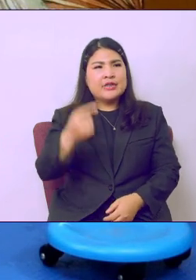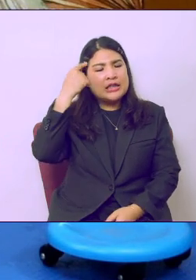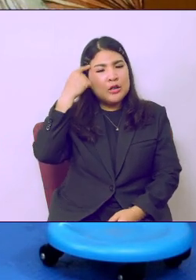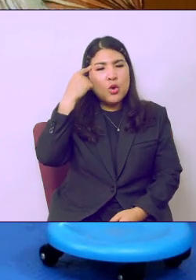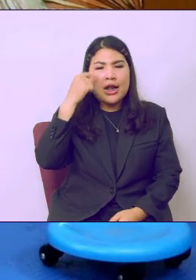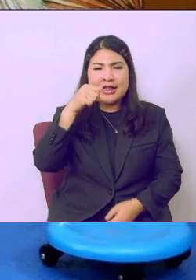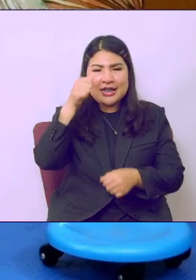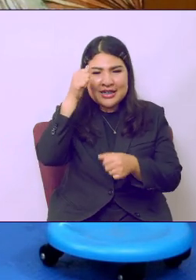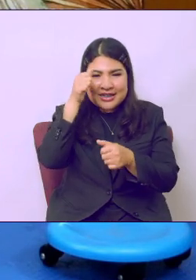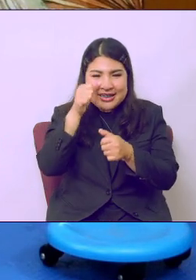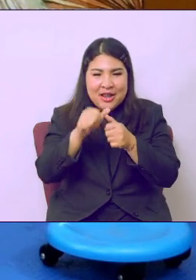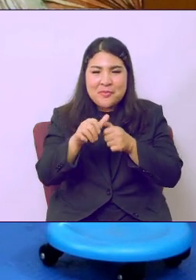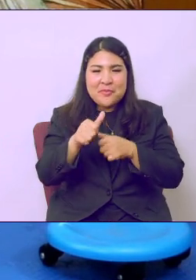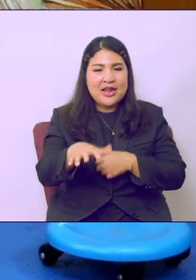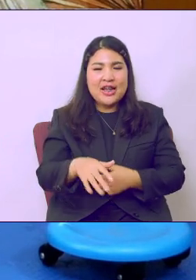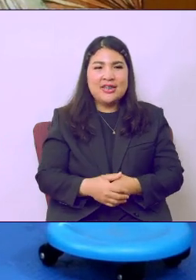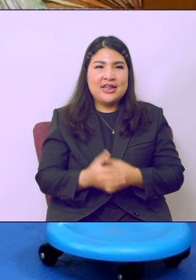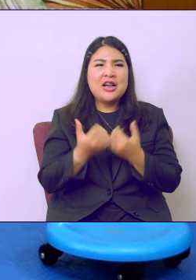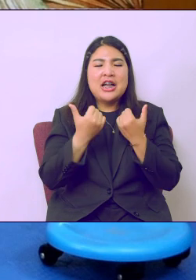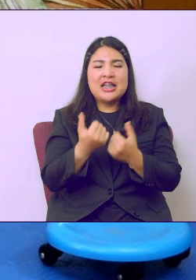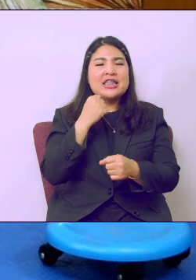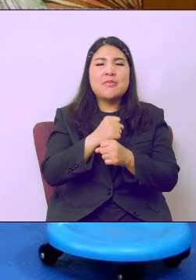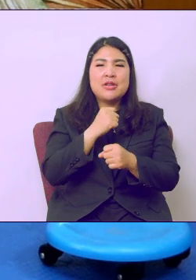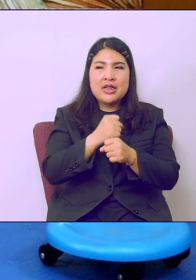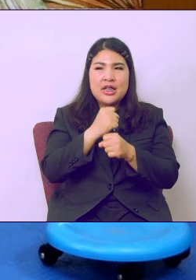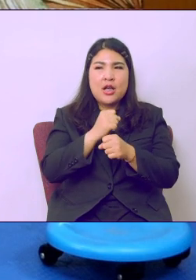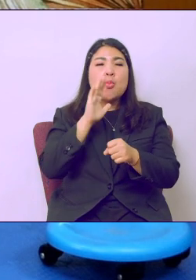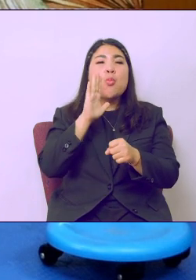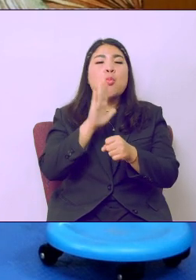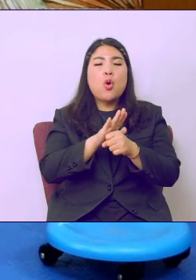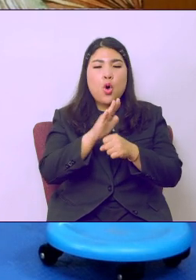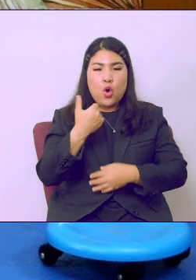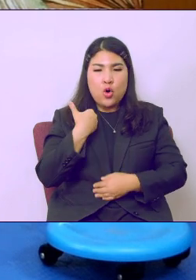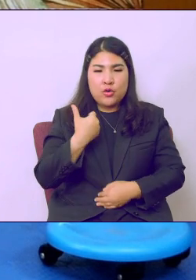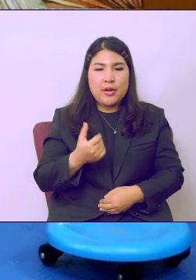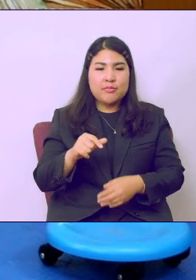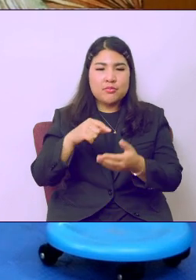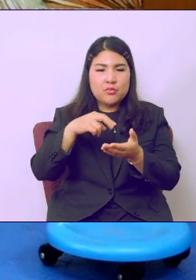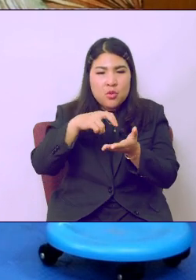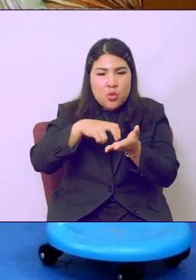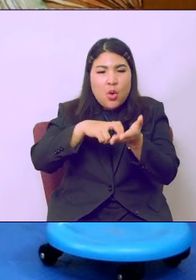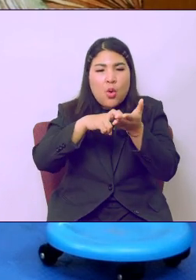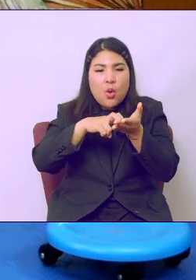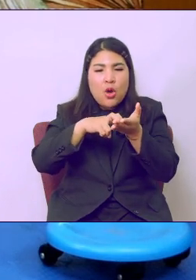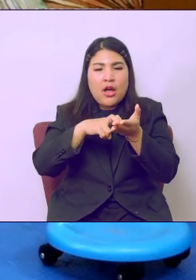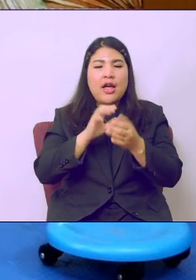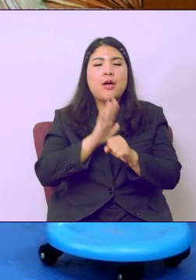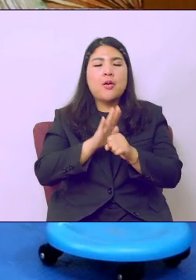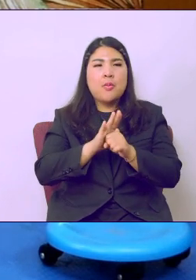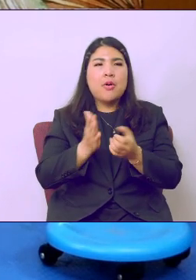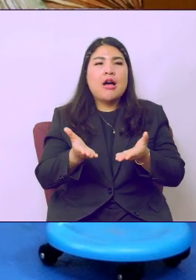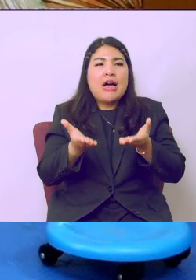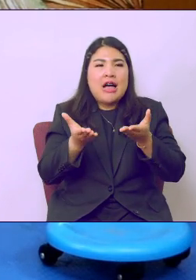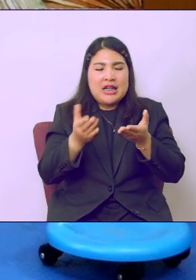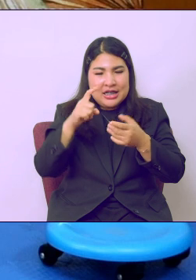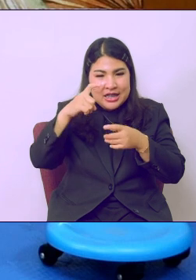ได้ก็คือว่าเดี๋ยวเรานะครับเอาแค่ตรงนี้พอนะครับยกยกตั้งขึ้นไว้แค่นี้นะครับให้ค้างไว้นะครับ